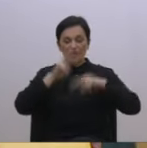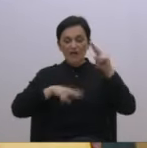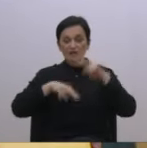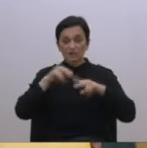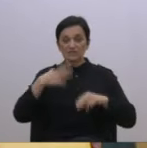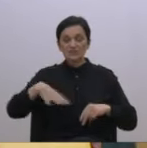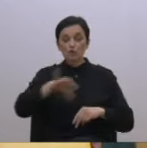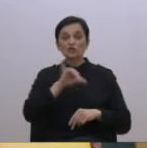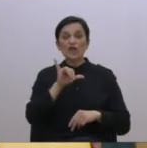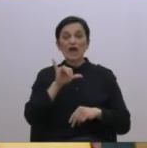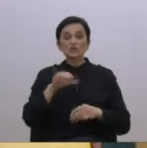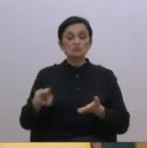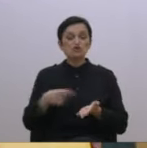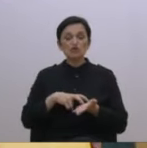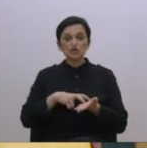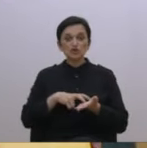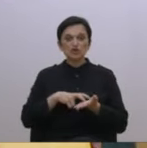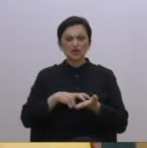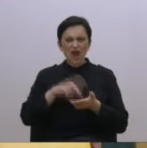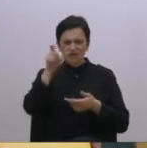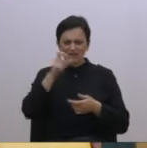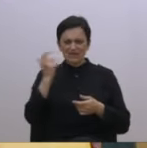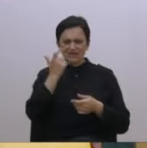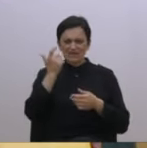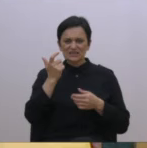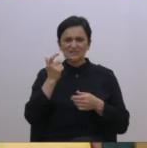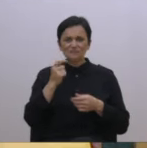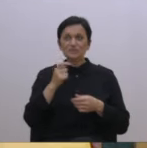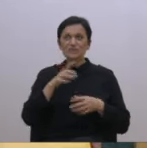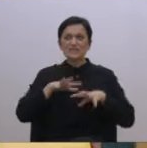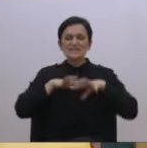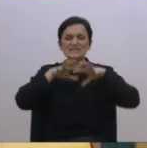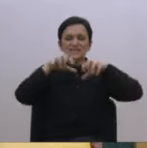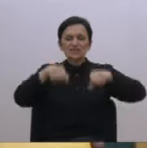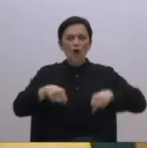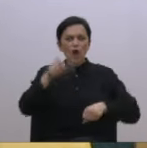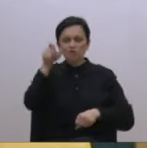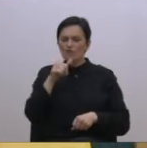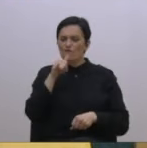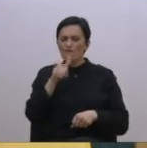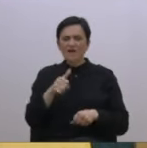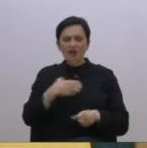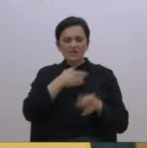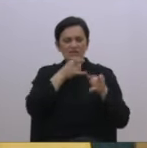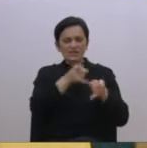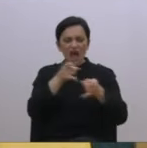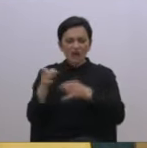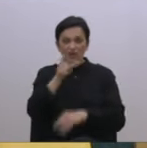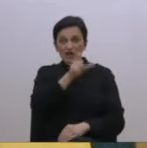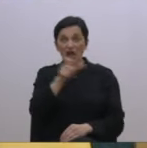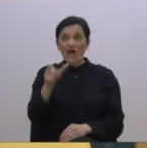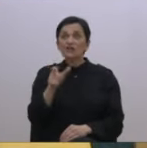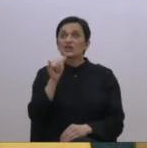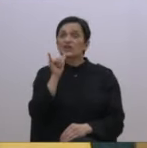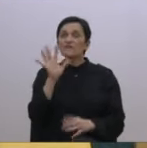საქართველოს, სადაც მშიშარა შეუმდგარი დემოკრატები და დიქტატორები ვერასდროს ვერ დააშინებენ ხალხს და ვერასდროს